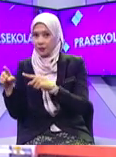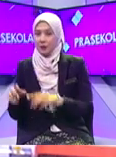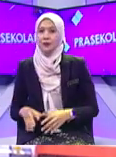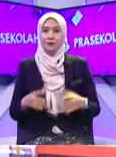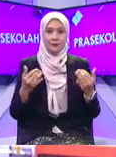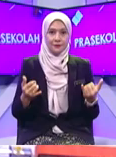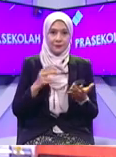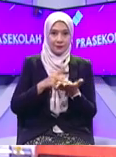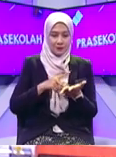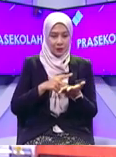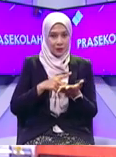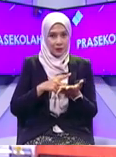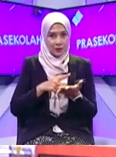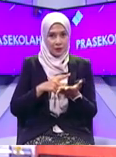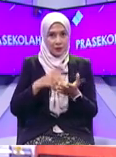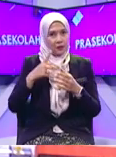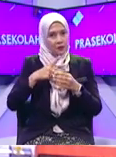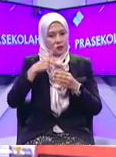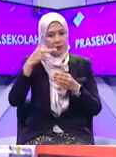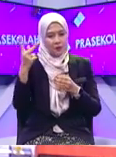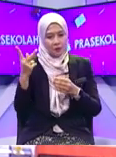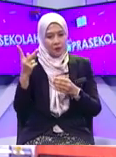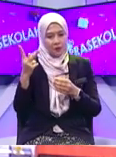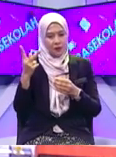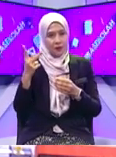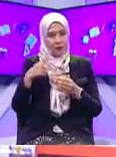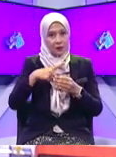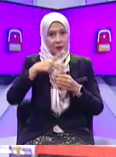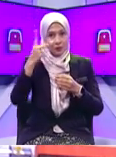keluarkan duel daripada